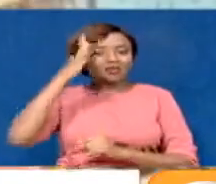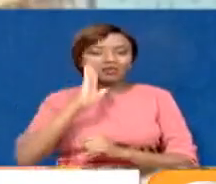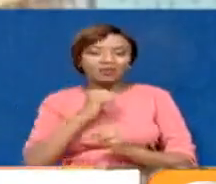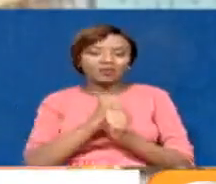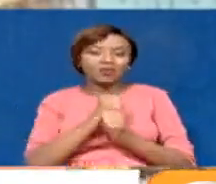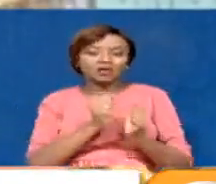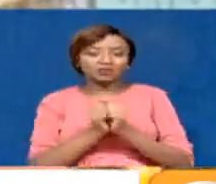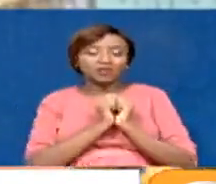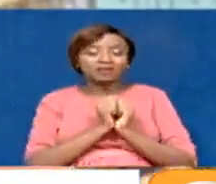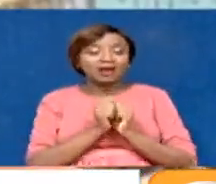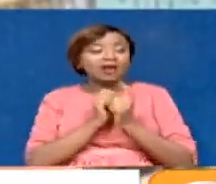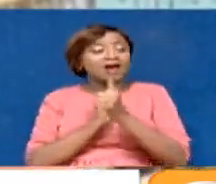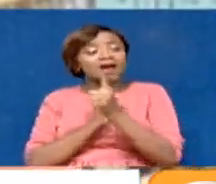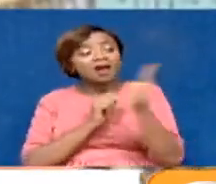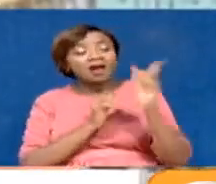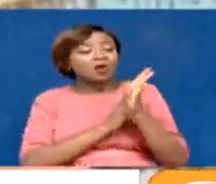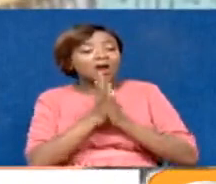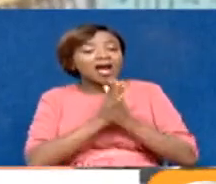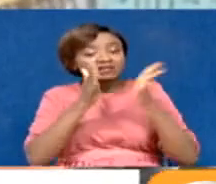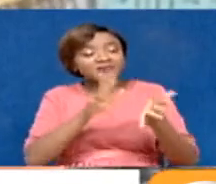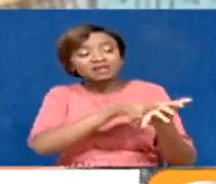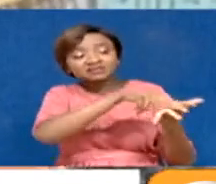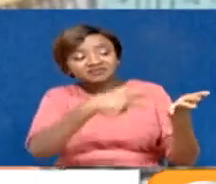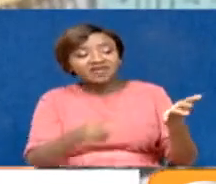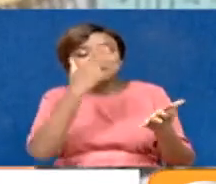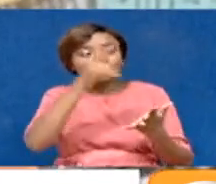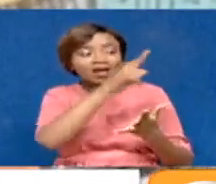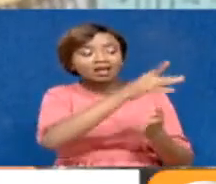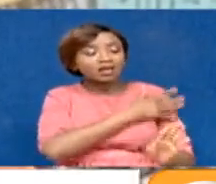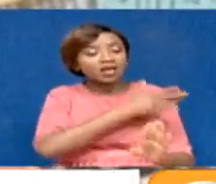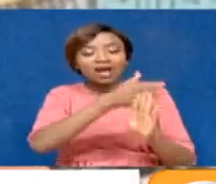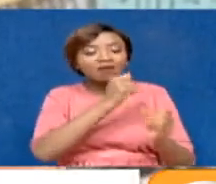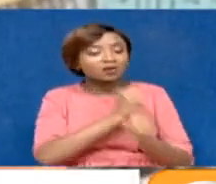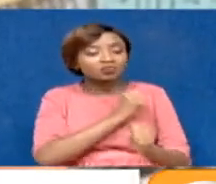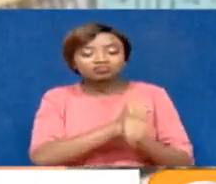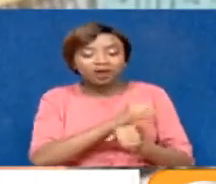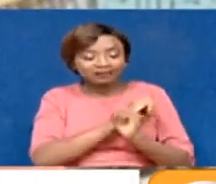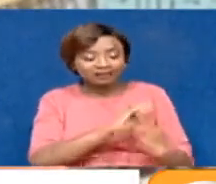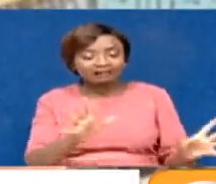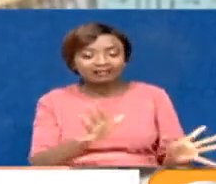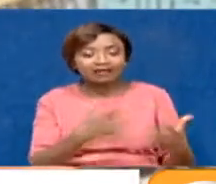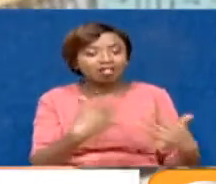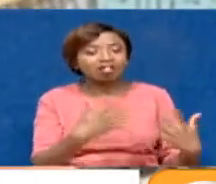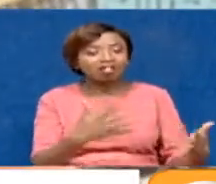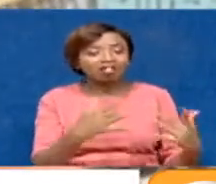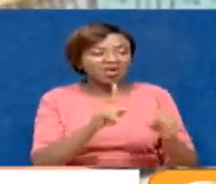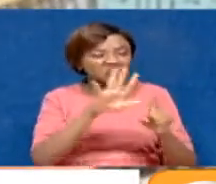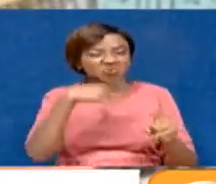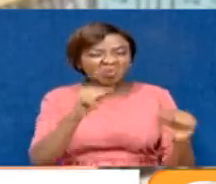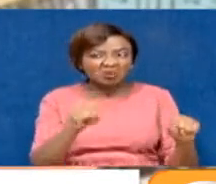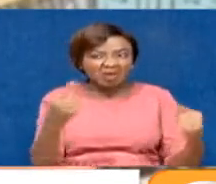together. Our aspirant wamefeli kwa sababu ya maendeleo ambayo hawakufanyia wananchi, na ile kutoelewana na